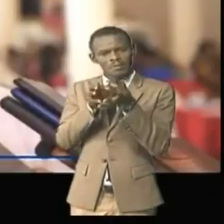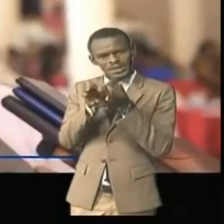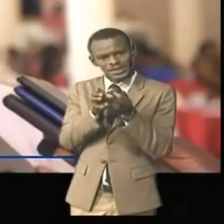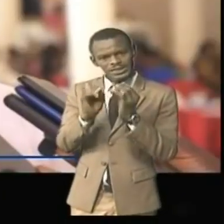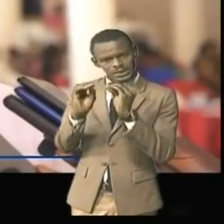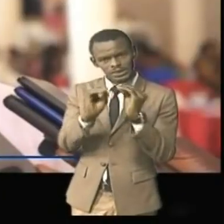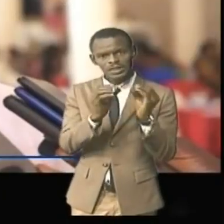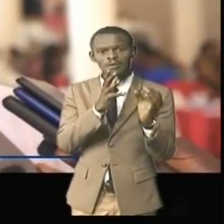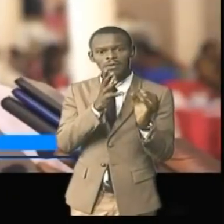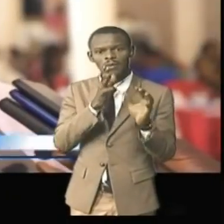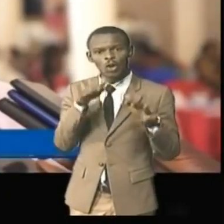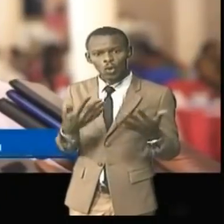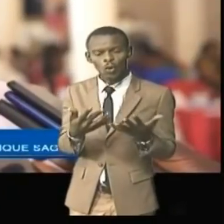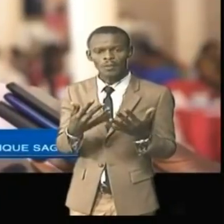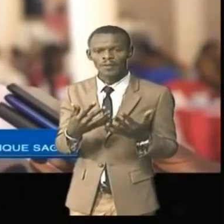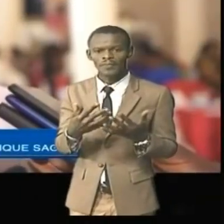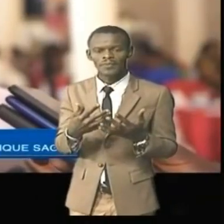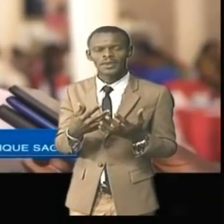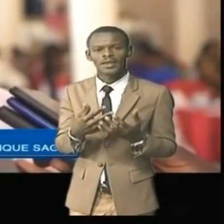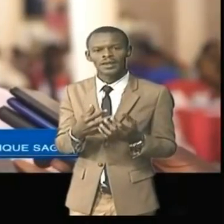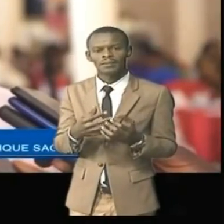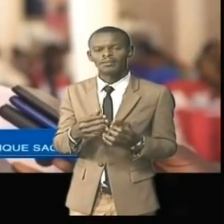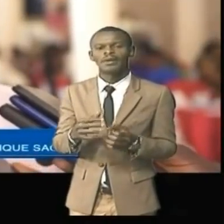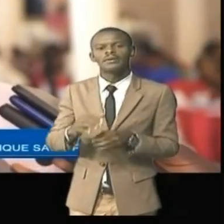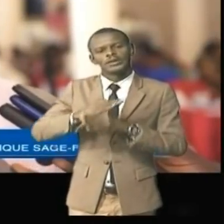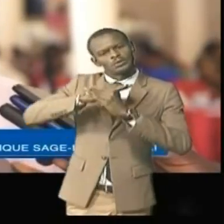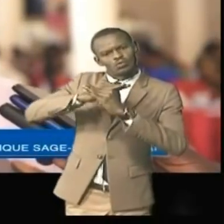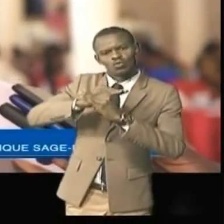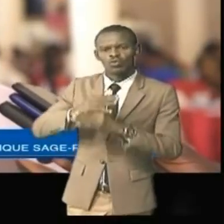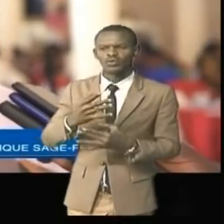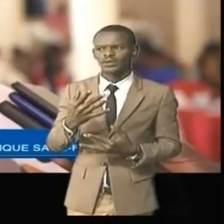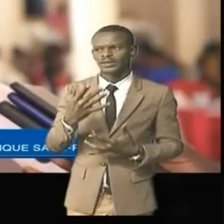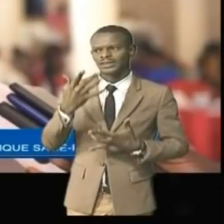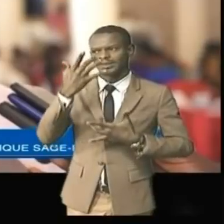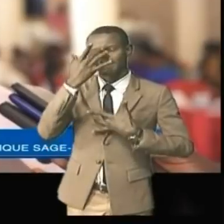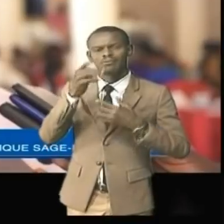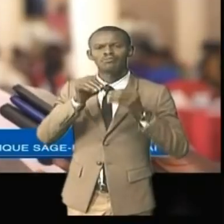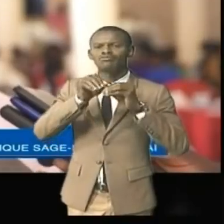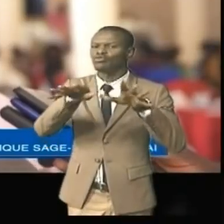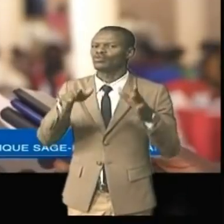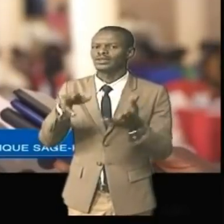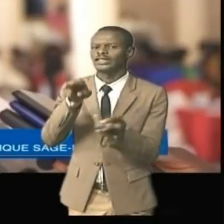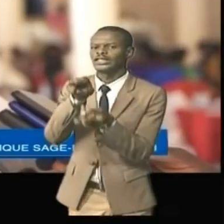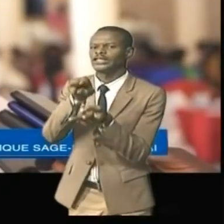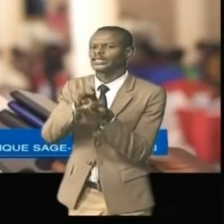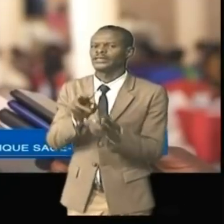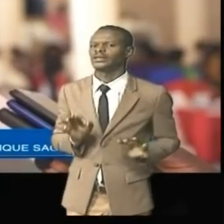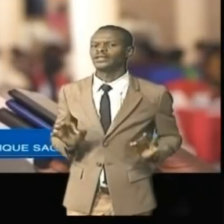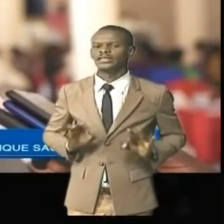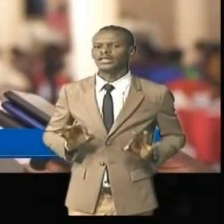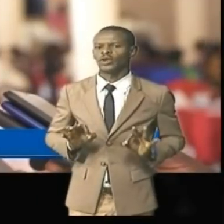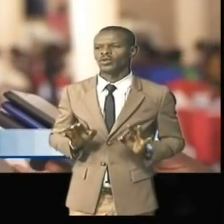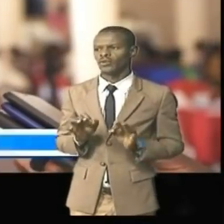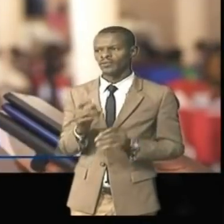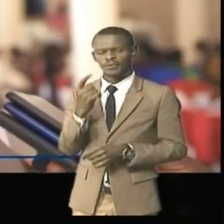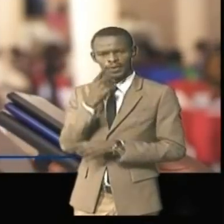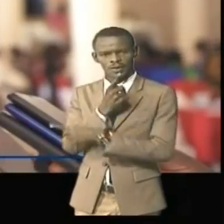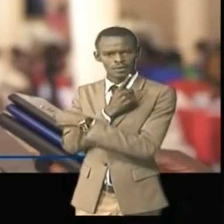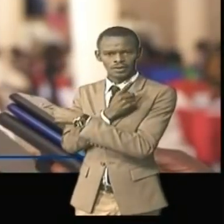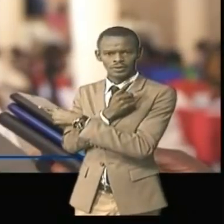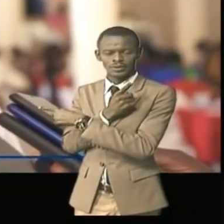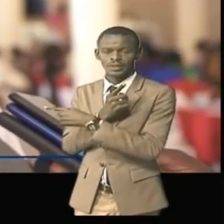désirées. Il y a certaines pratiques néfastes qui se font surtout dans des maternités de base, là où il n'y a pas les